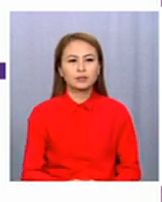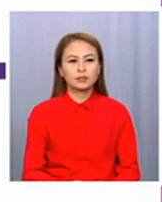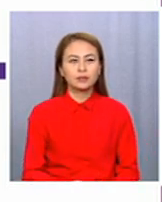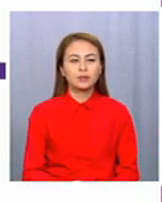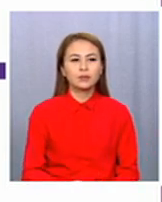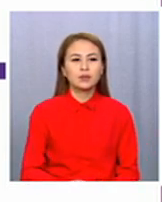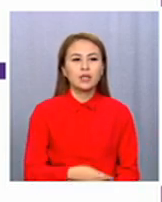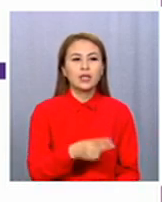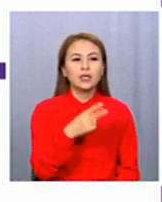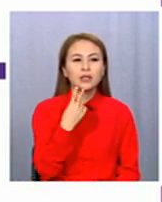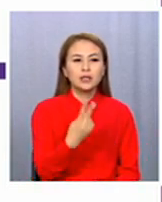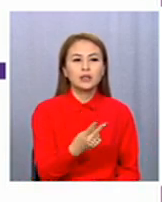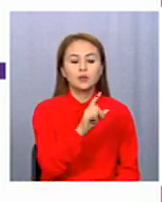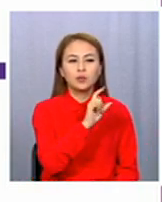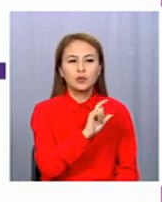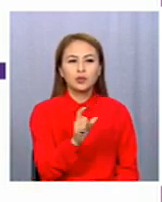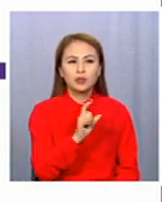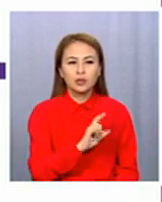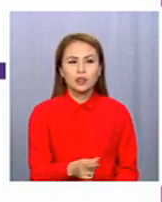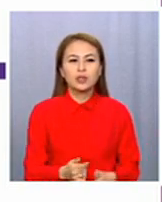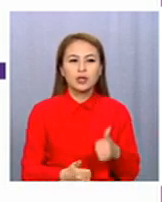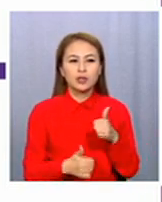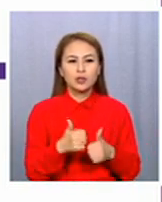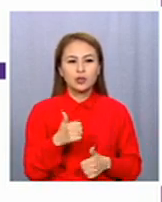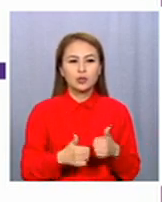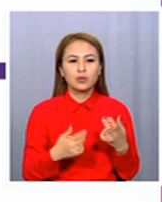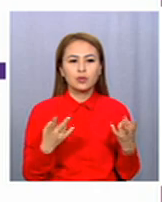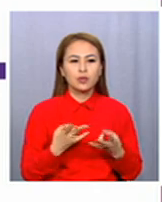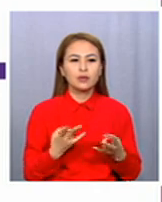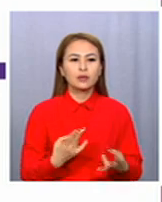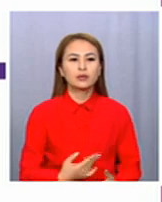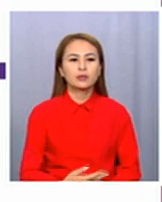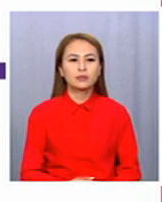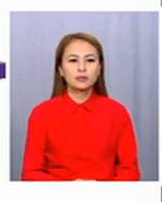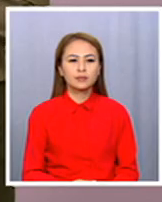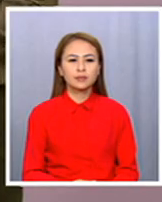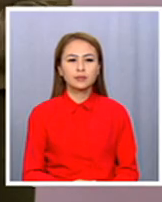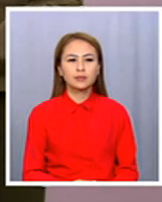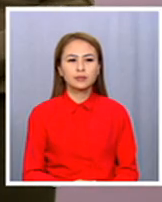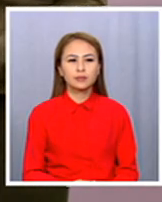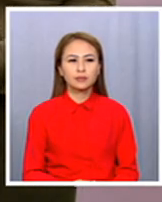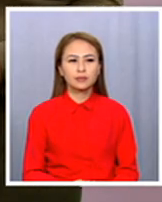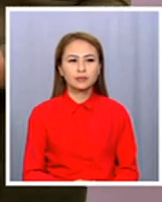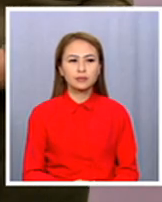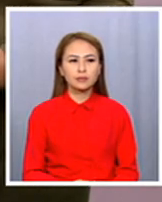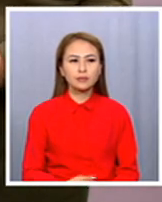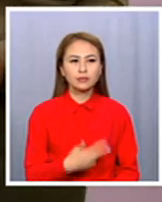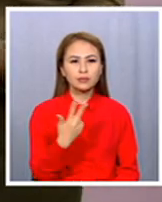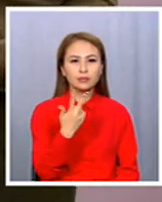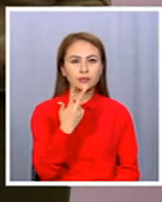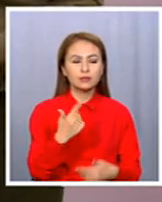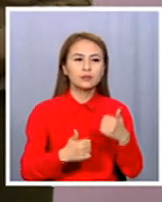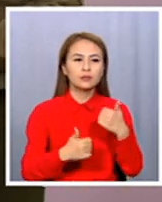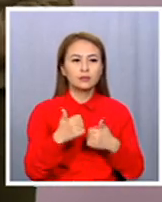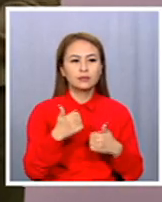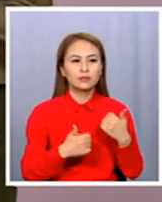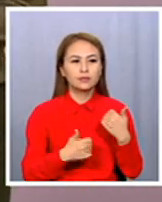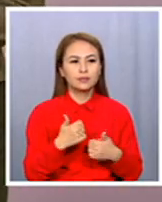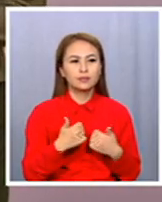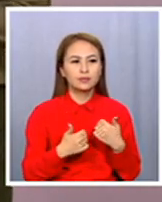есептеп аламыз. Одан кейін 2 бөлшекті салыстырамыз. Үшінші тапсырма.